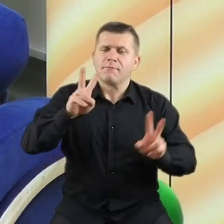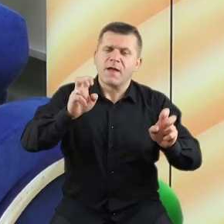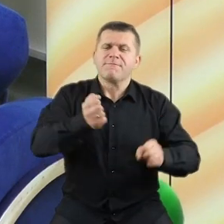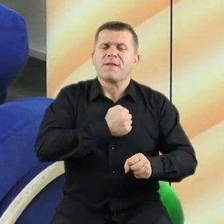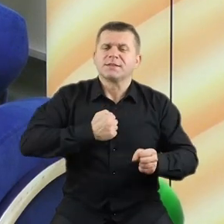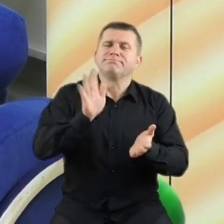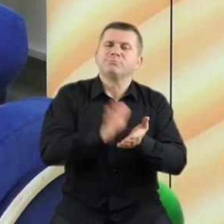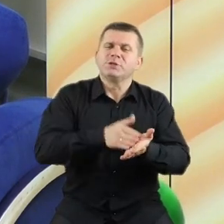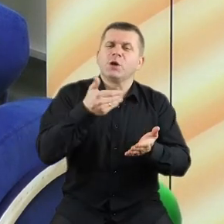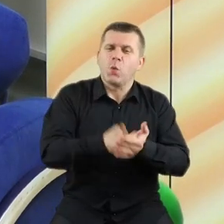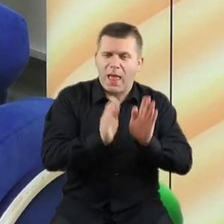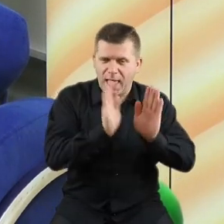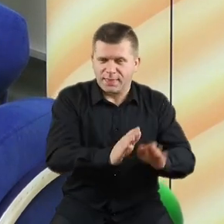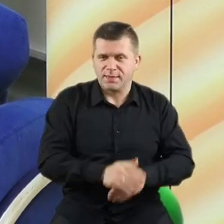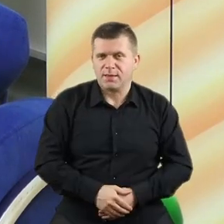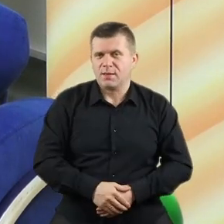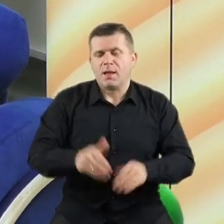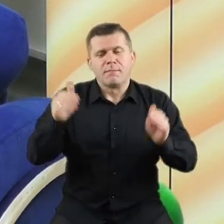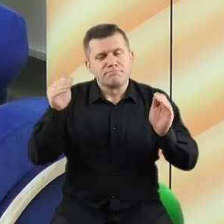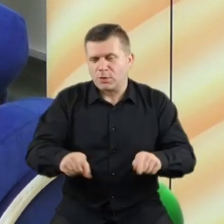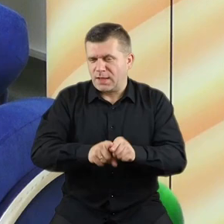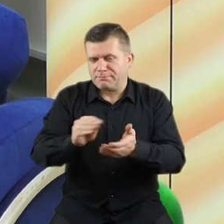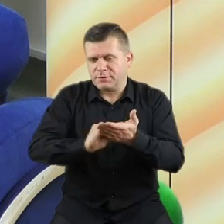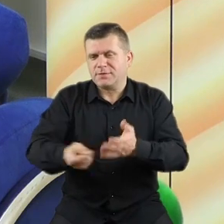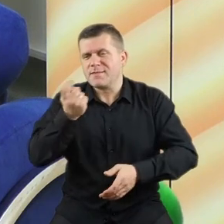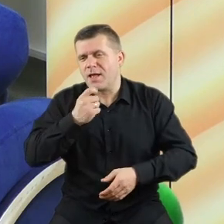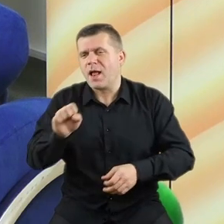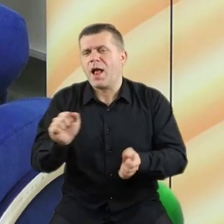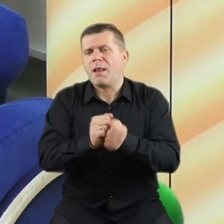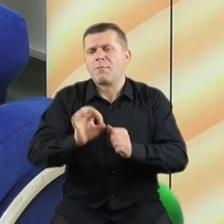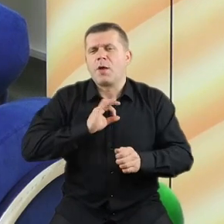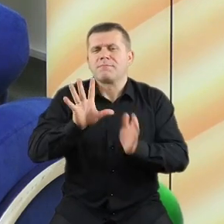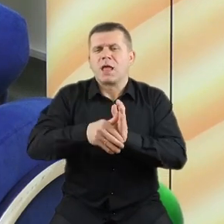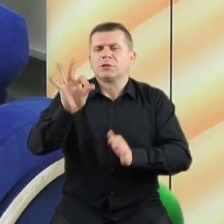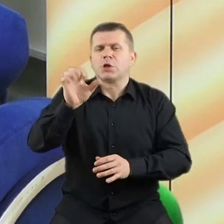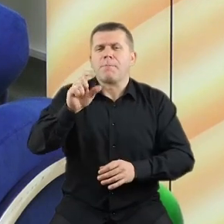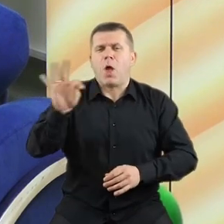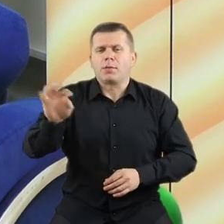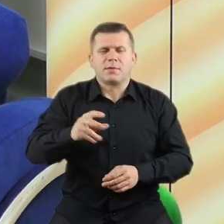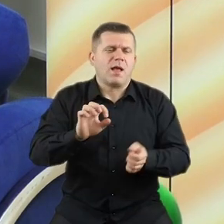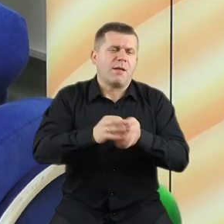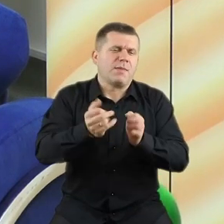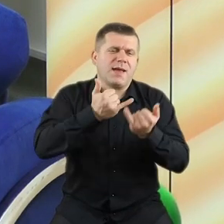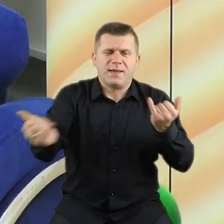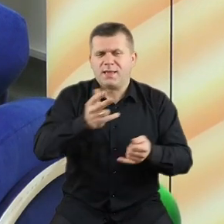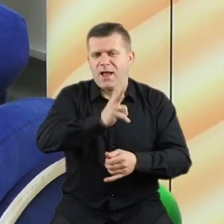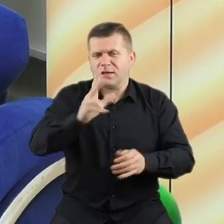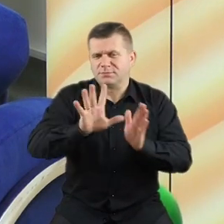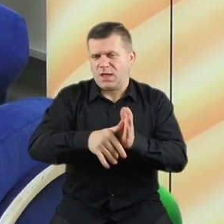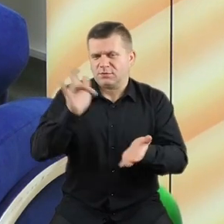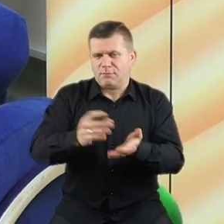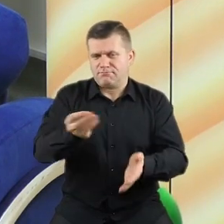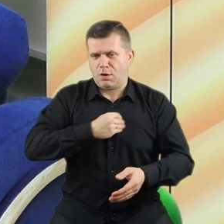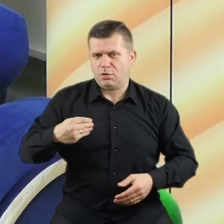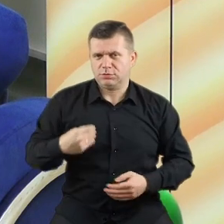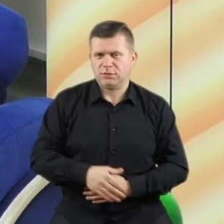Warszawie jak o przykładzie, bo przecież świetnie można pisać o Kielcach, czy o moim Sopocie, czy o każdym mieście w Polsce. Także